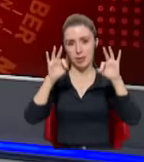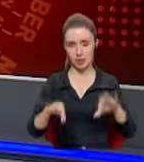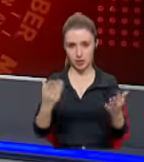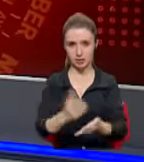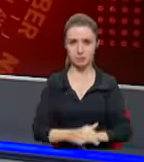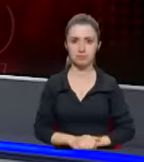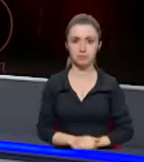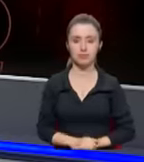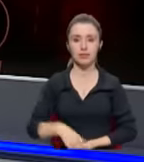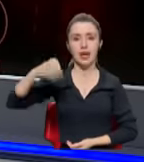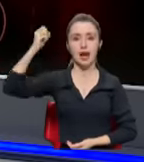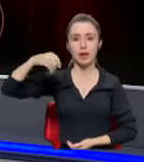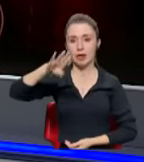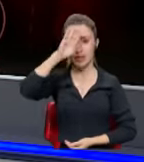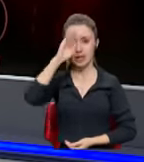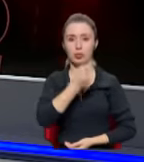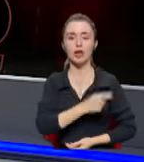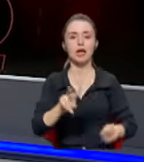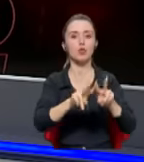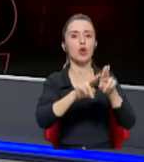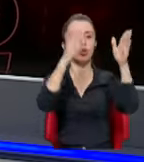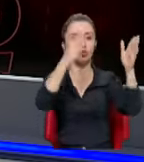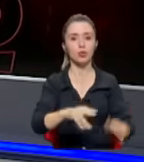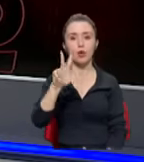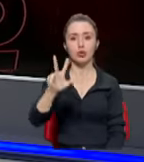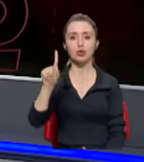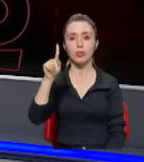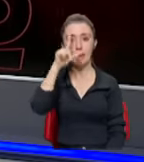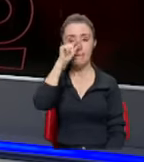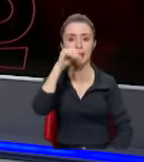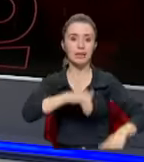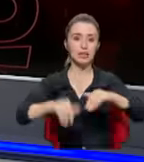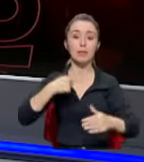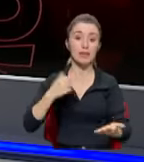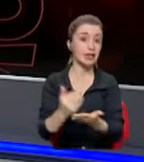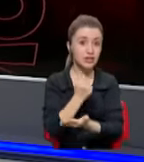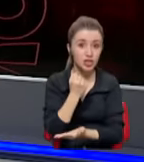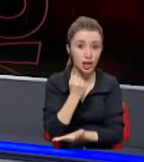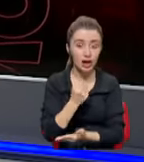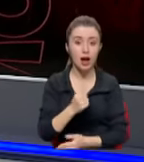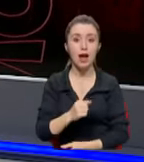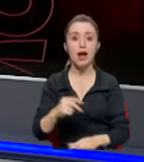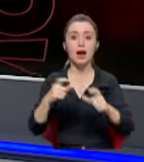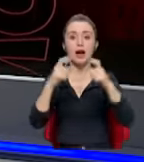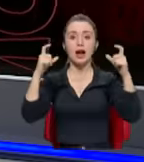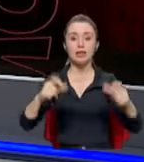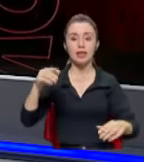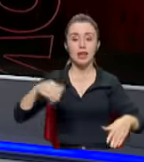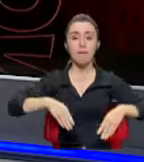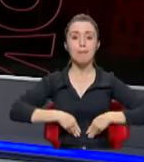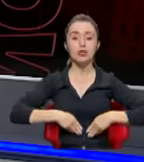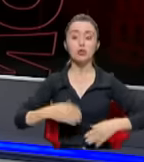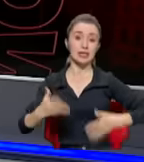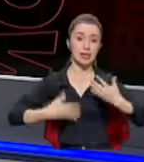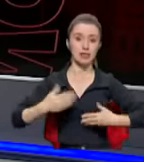bültene AK Parti'nin İstanbul Adayı Murat kurum 31 Mart'ta seçimi Biz kazanırsak Gazze'deki mazlumlar sevinecek